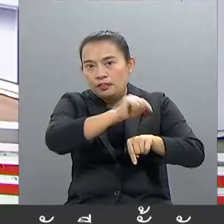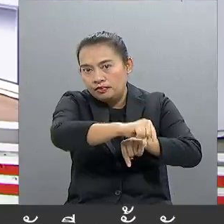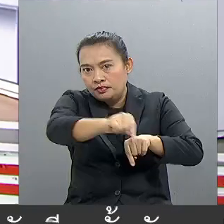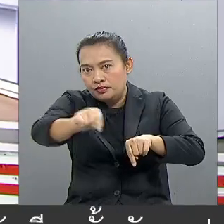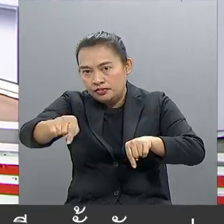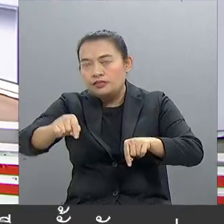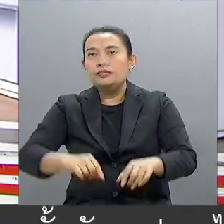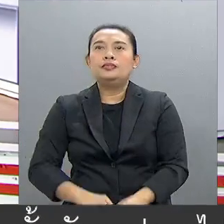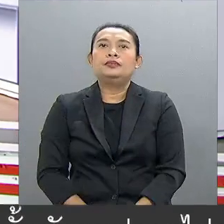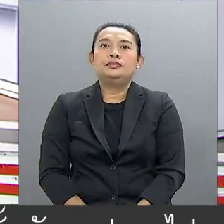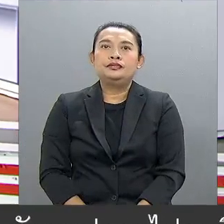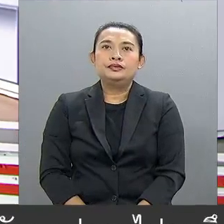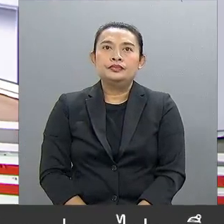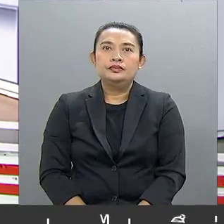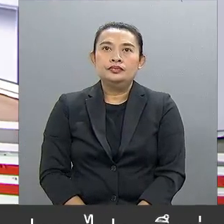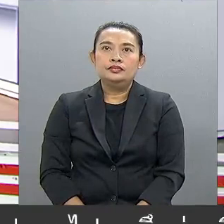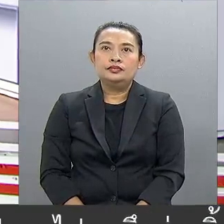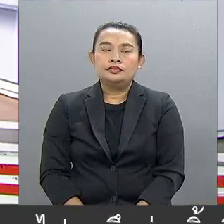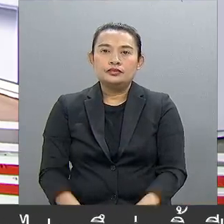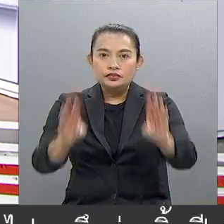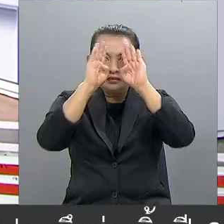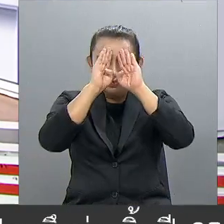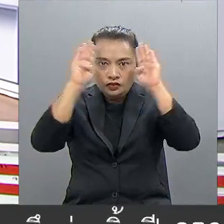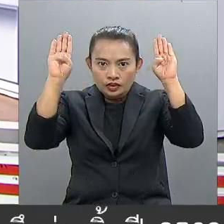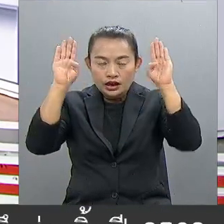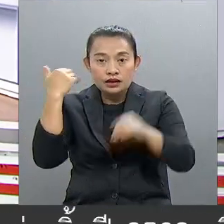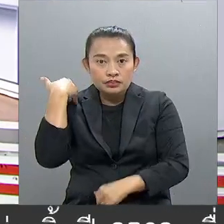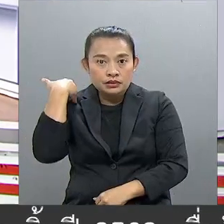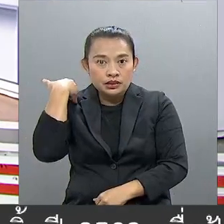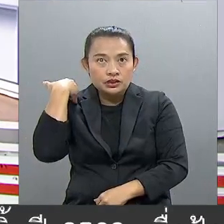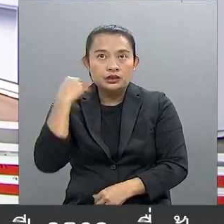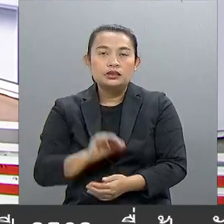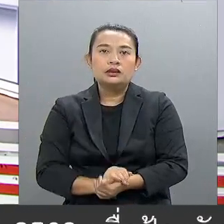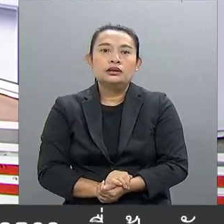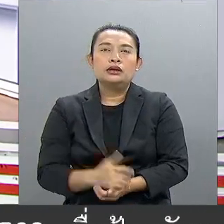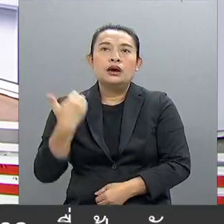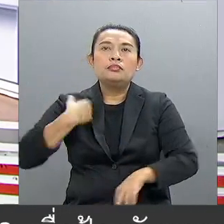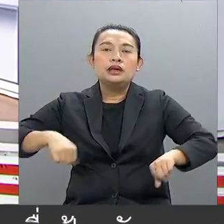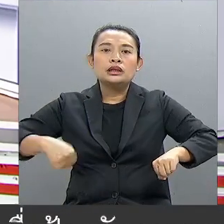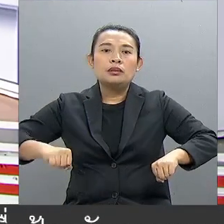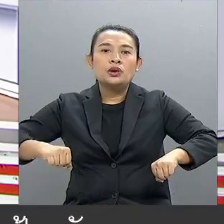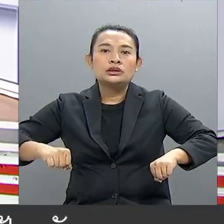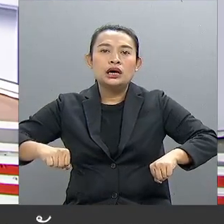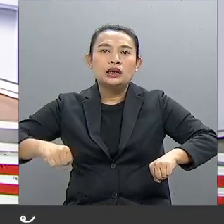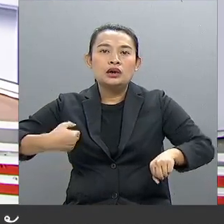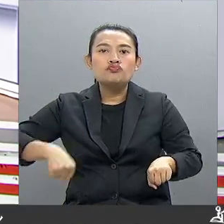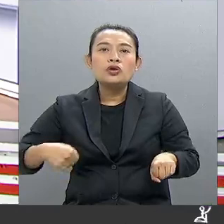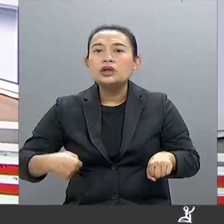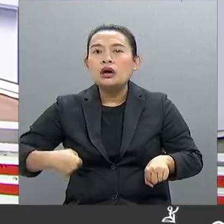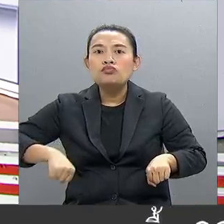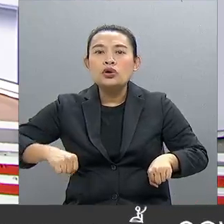างน้องต๊อปคะเคยมีประสบการณ์เดินตกท่ออะไรแบบนี้ไหม เคยมีแต่ขับรถมอเตอร์ไซค์แล้วตกท่อฮะ แต่เดินนี่ไม่เคยตก